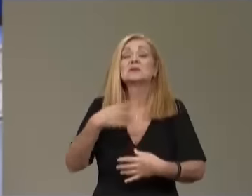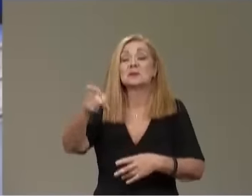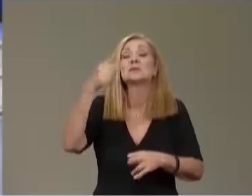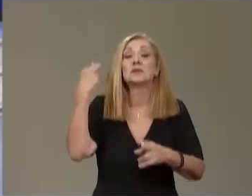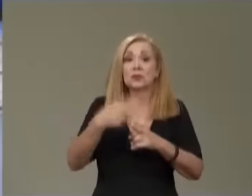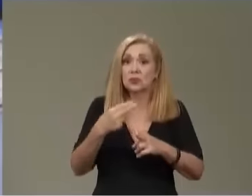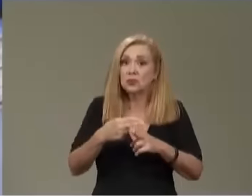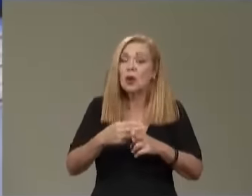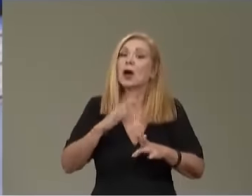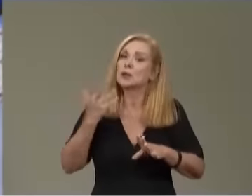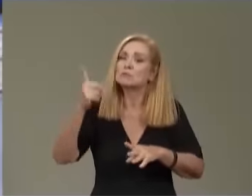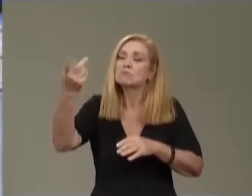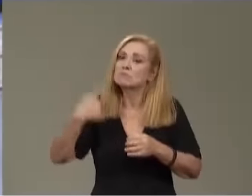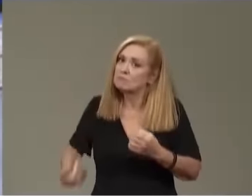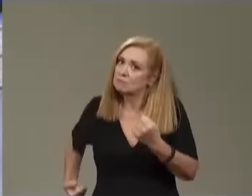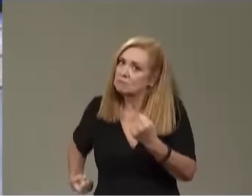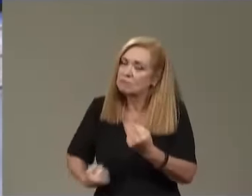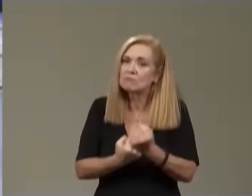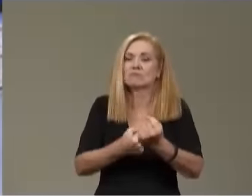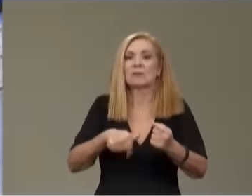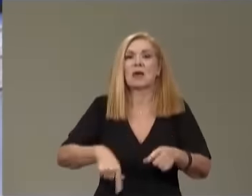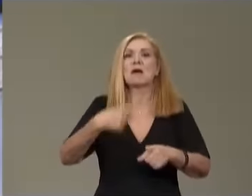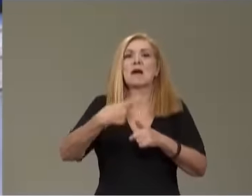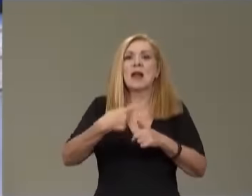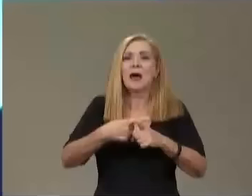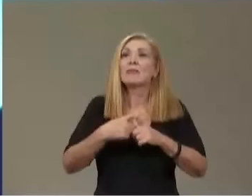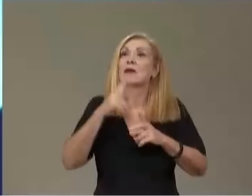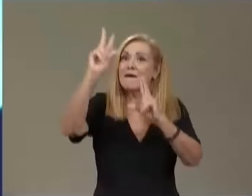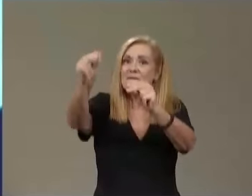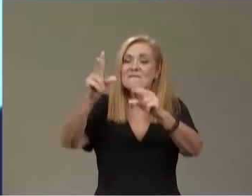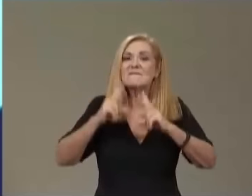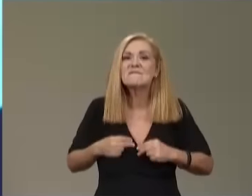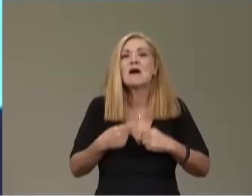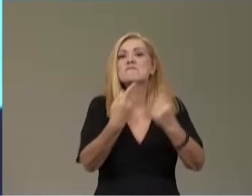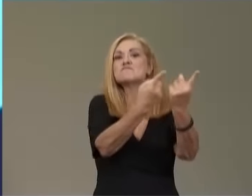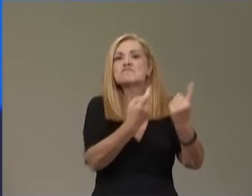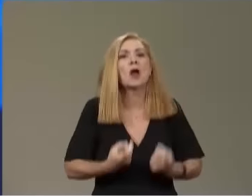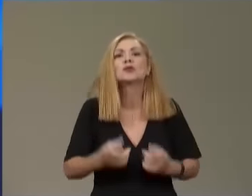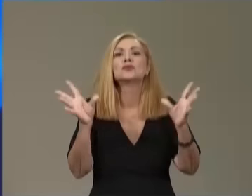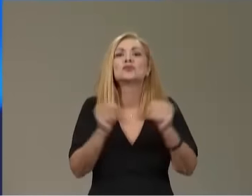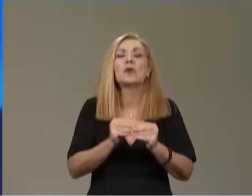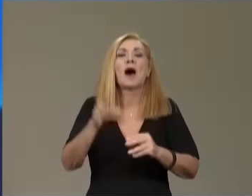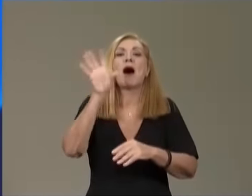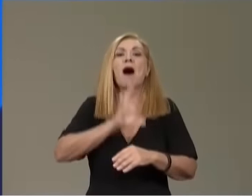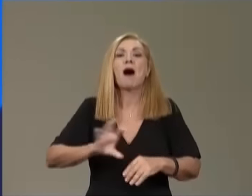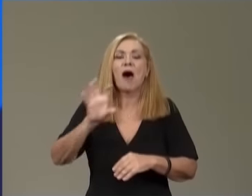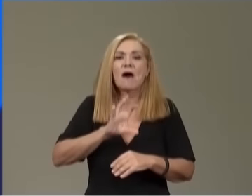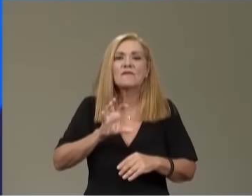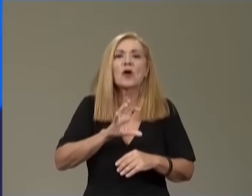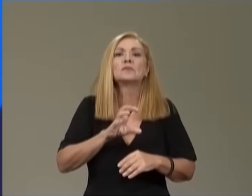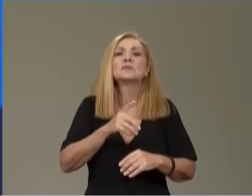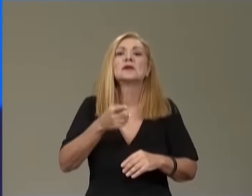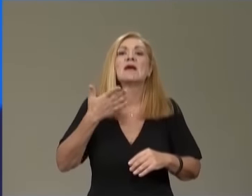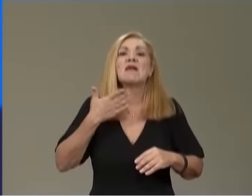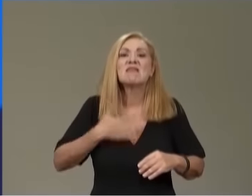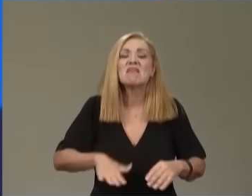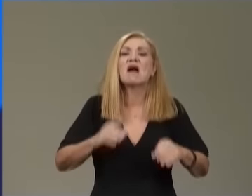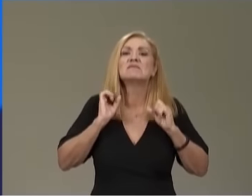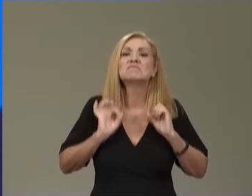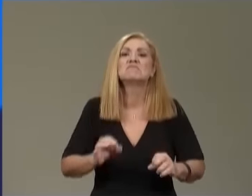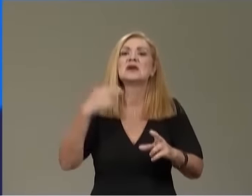σταθερό συνοδοιπόρο στην κοινή πρόκληση μιας Ευρώπης που θα διεκδικεί κυρίαρχη